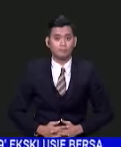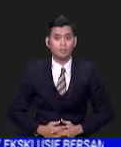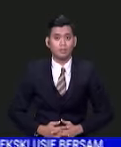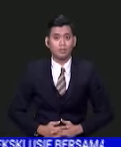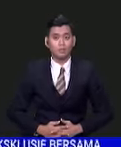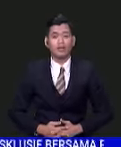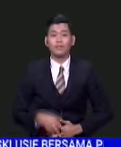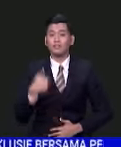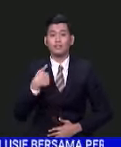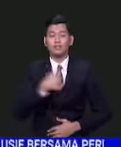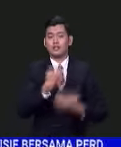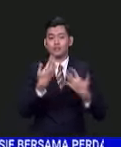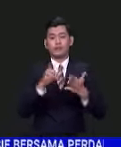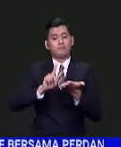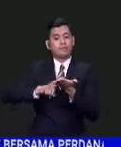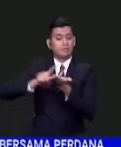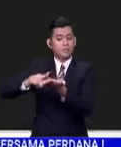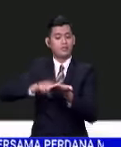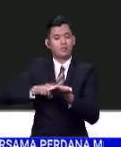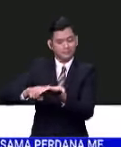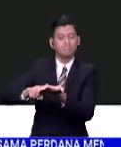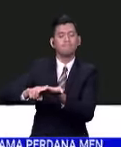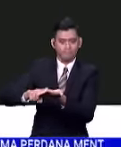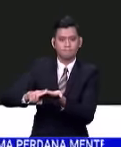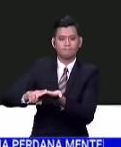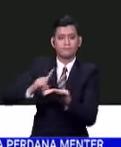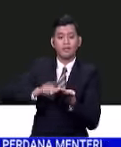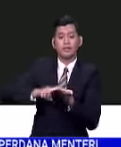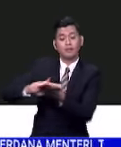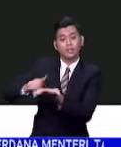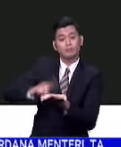Kita sudah pun berbincang secara